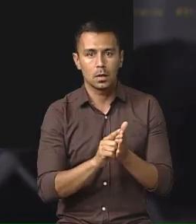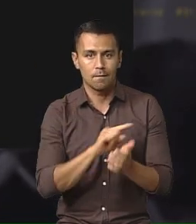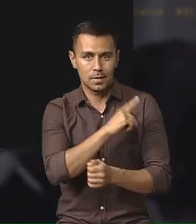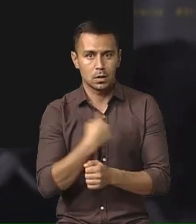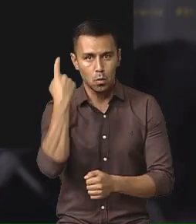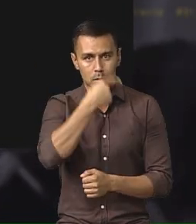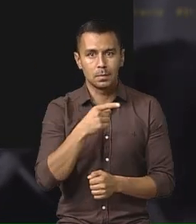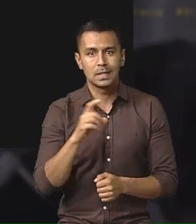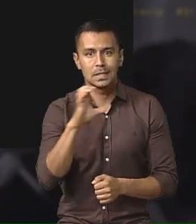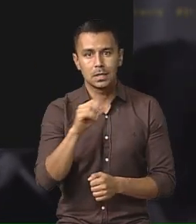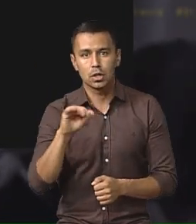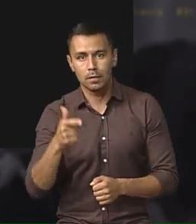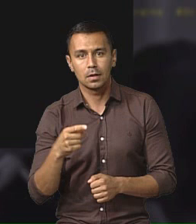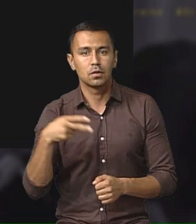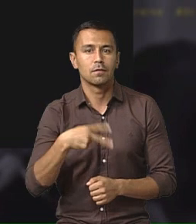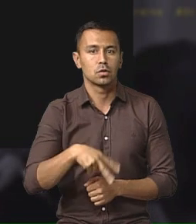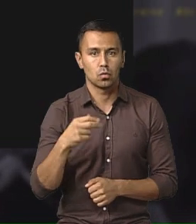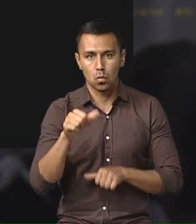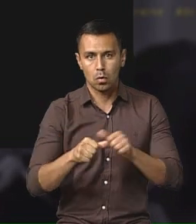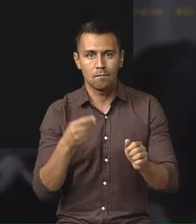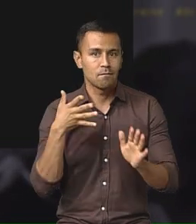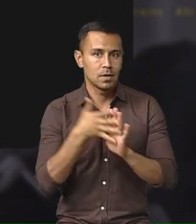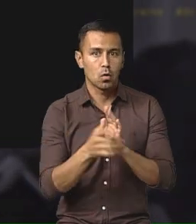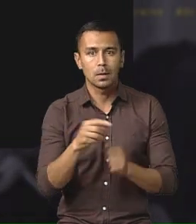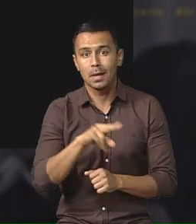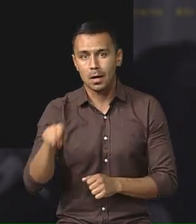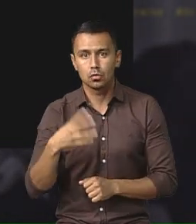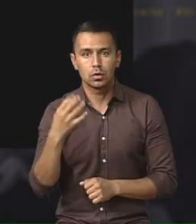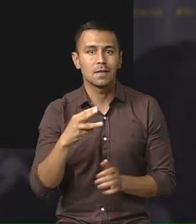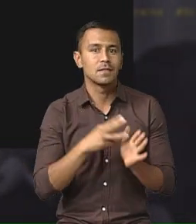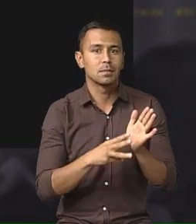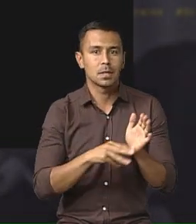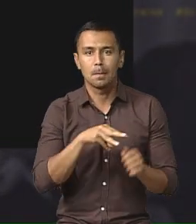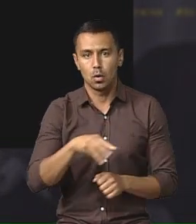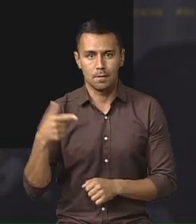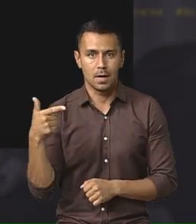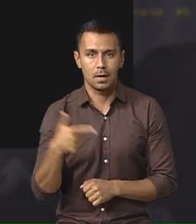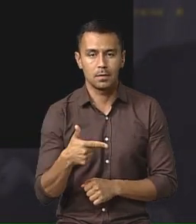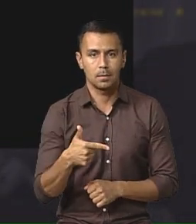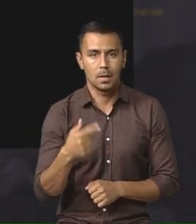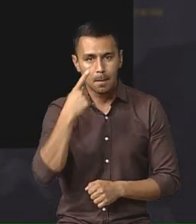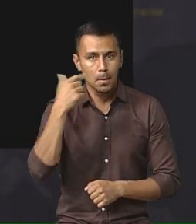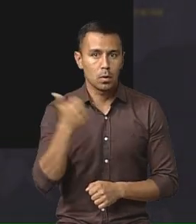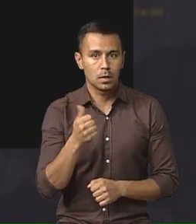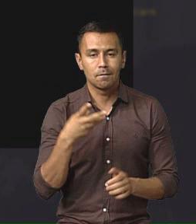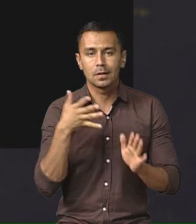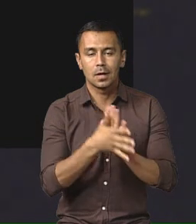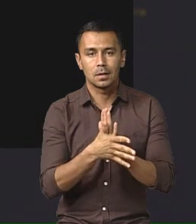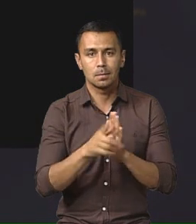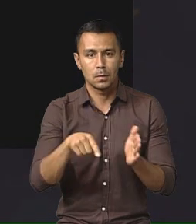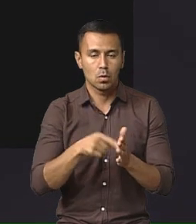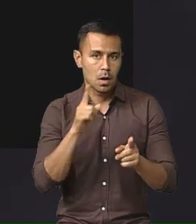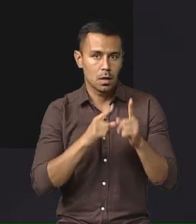осіб. З січня по червень 2022 року витратили 1 мільярд 480 мільйонів гривень. Пріоритетні витрати міською радою